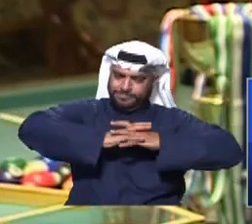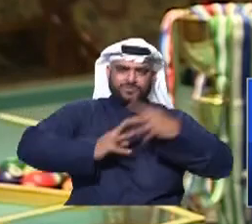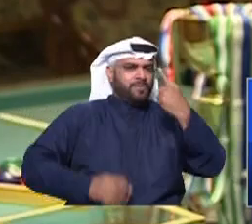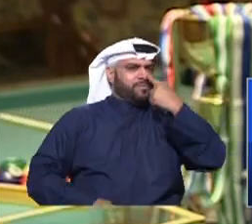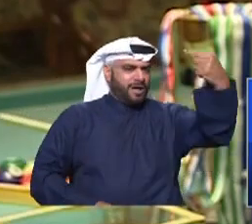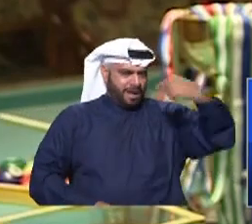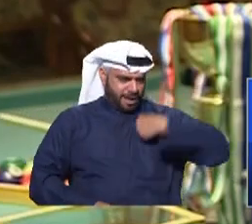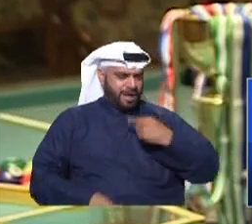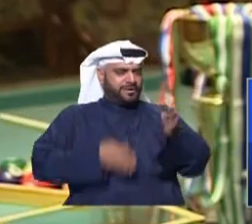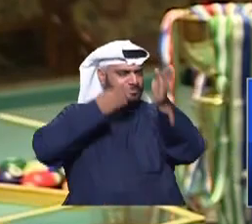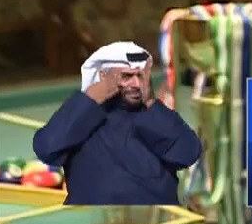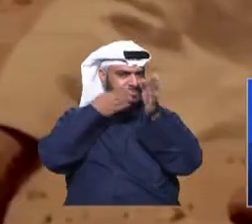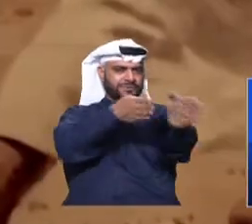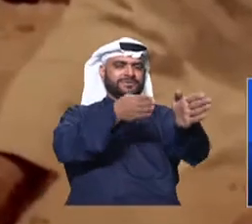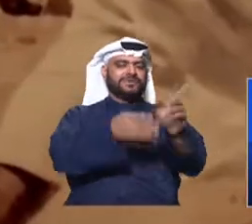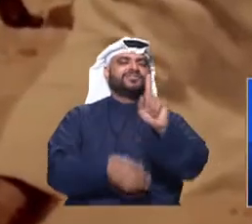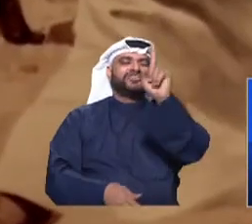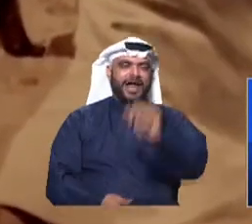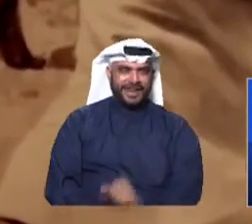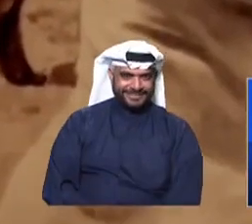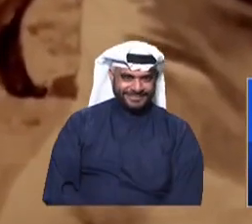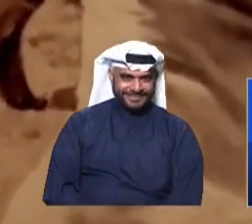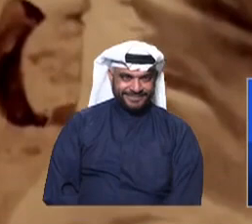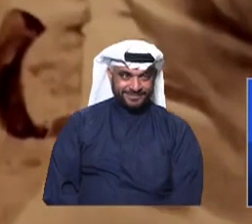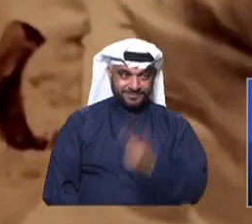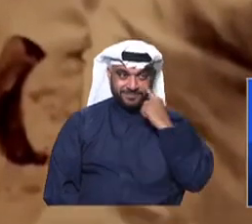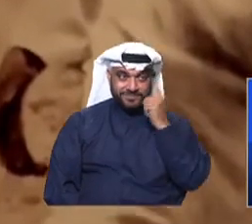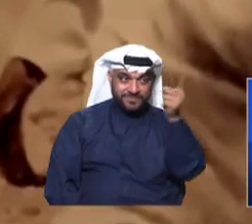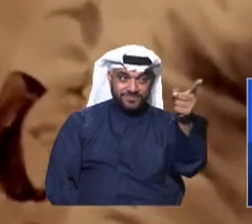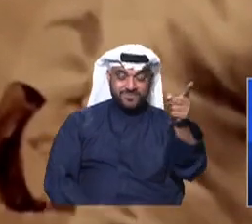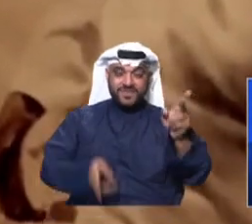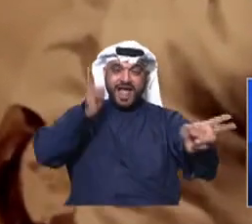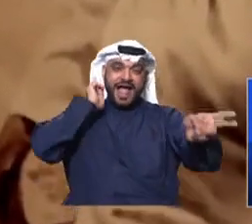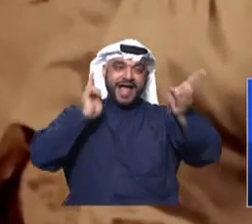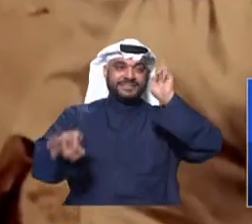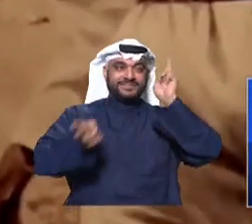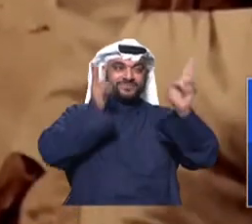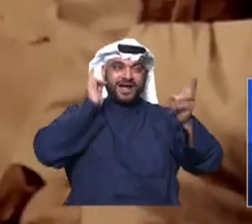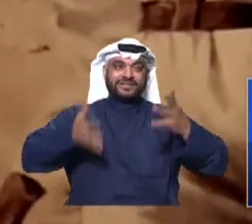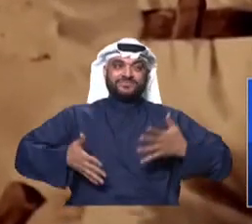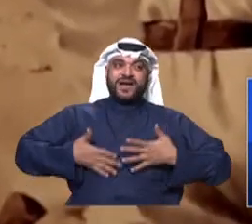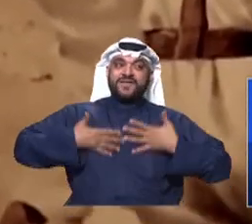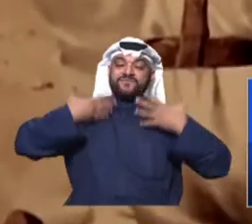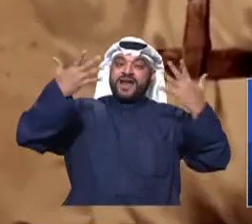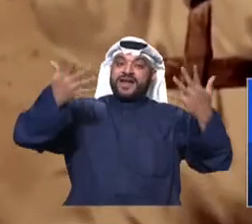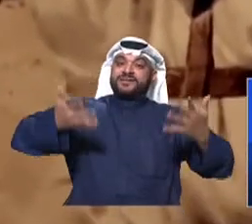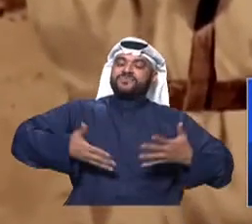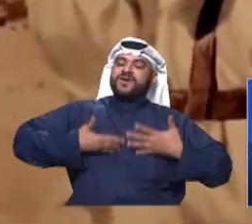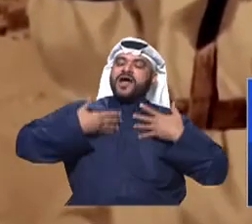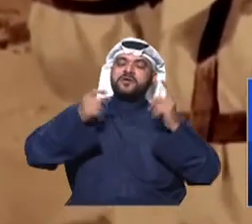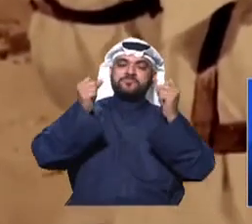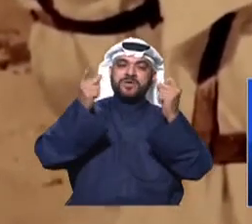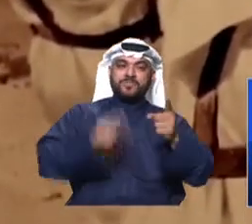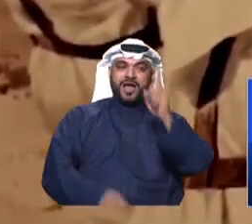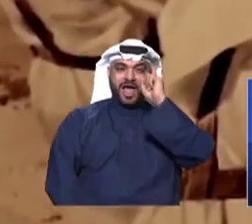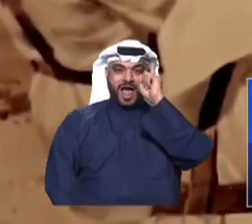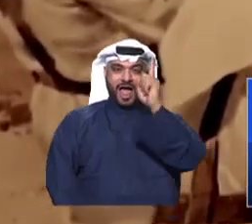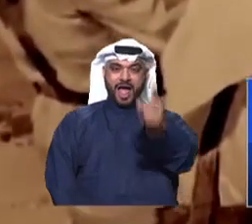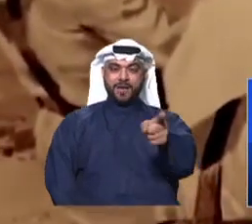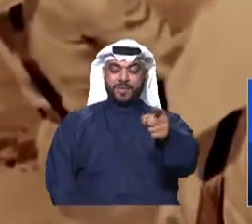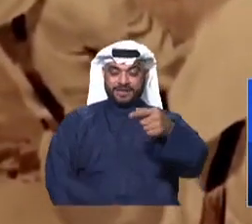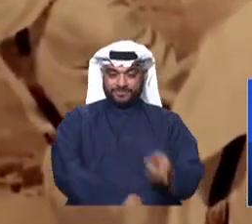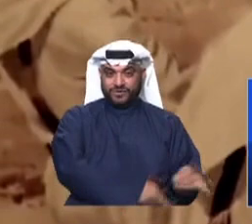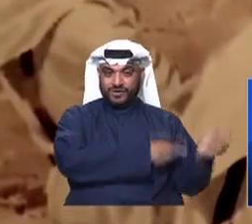في هذا المناسبة المهمة الكبيرة جدا. ويأتي احتفال المملكة بهذه المناسبة بناء على ما توصل